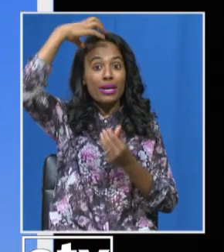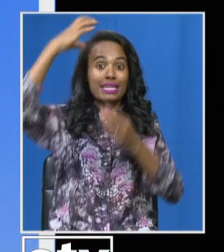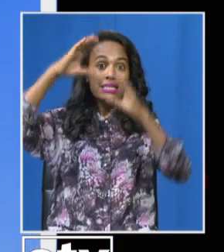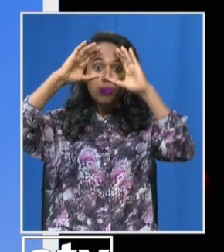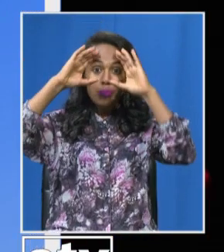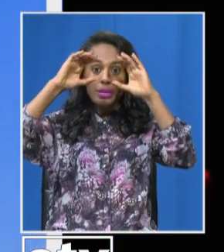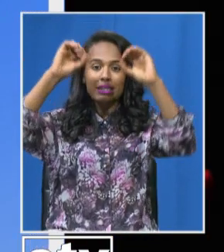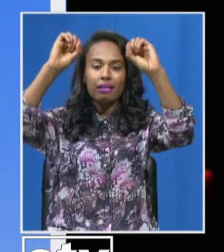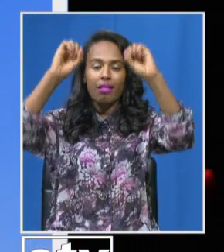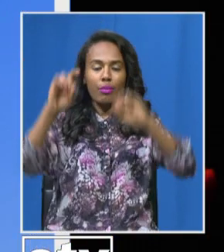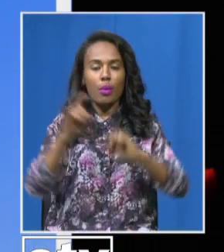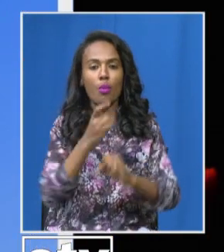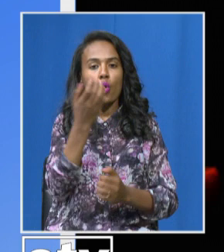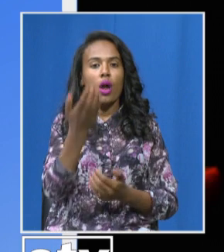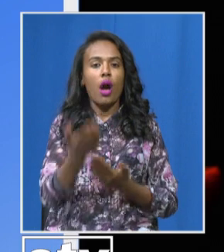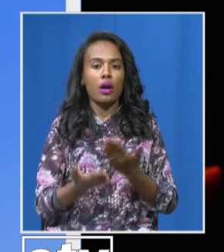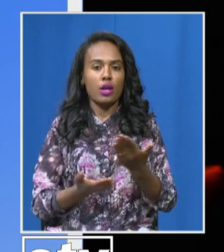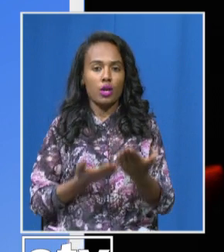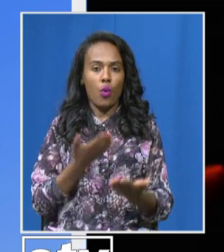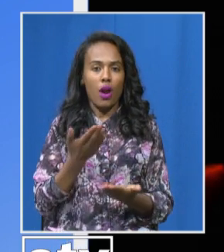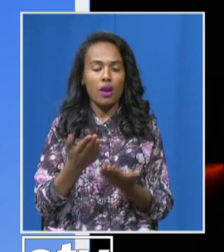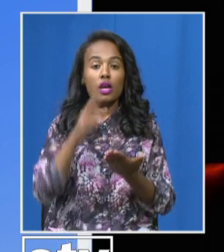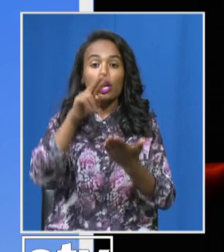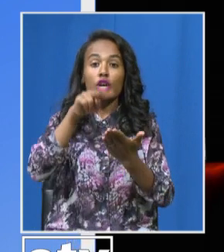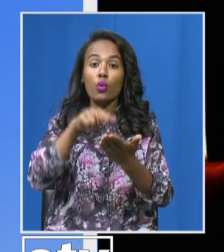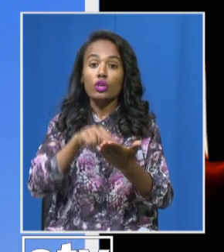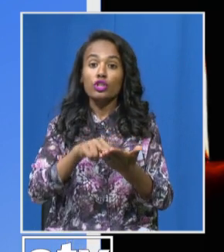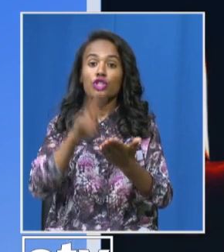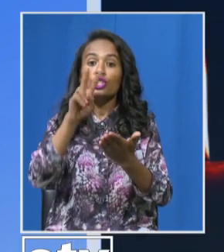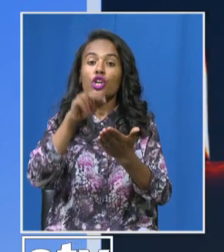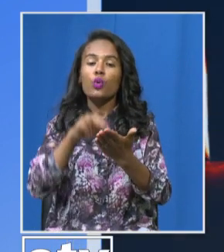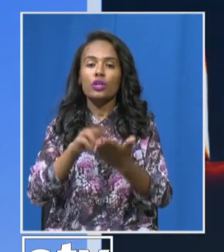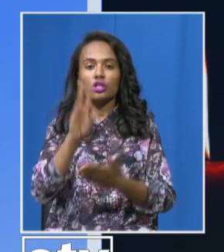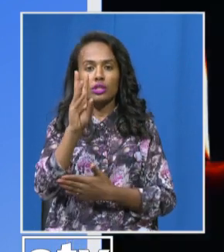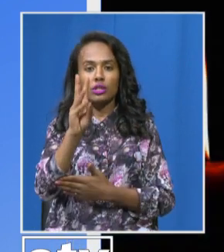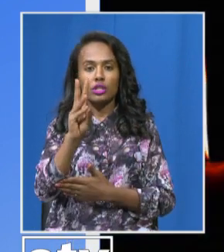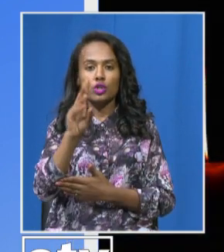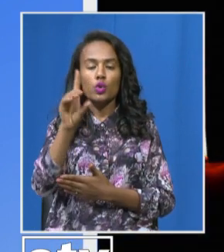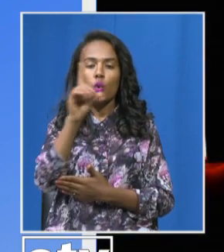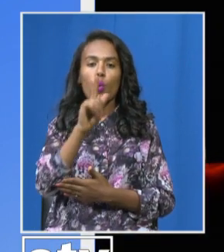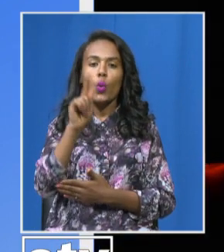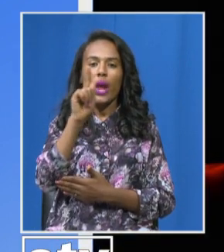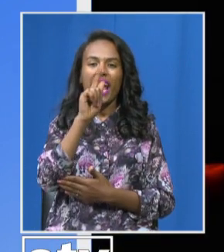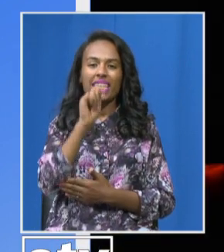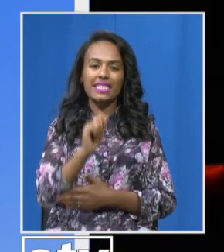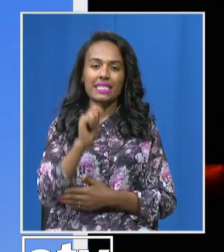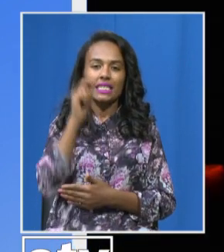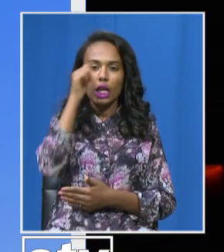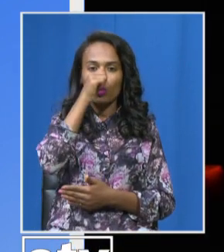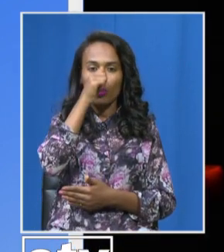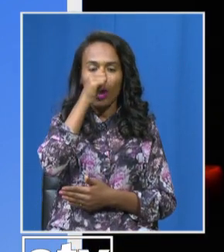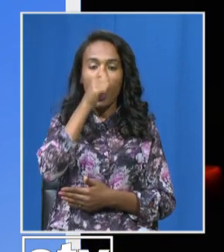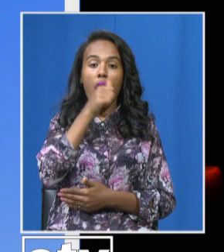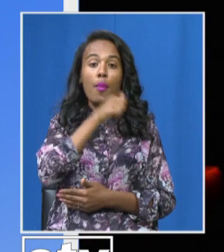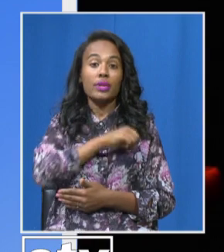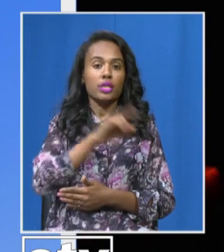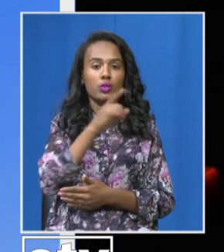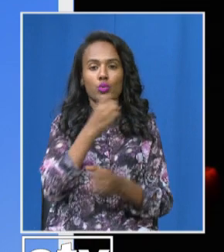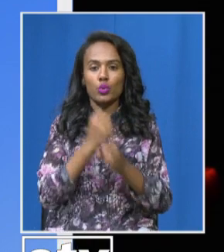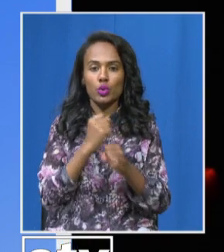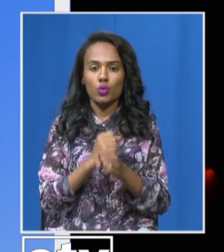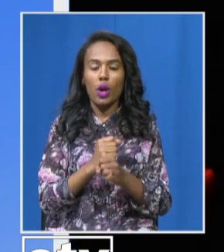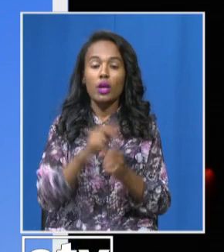ፕሬዝዳንት በመሆን አገልግለዋል። ከ2000 እስከ 2006 በኩዌት የኢትዮጵያ አምባሳደር ሆኖ ሰርተዋል።